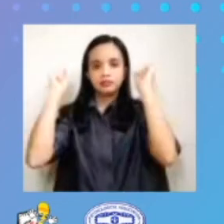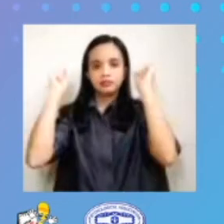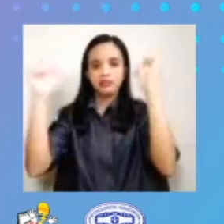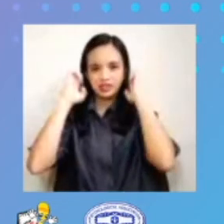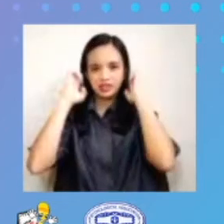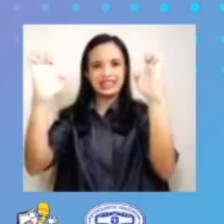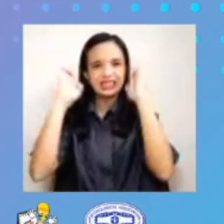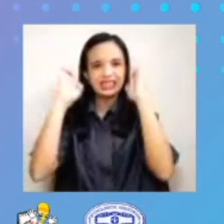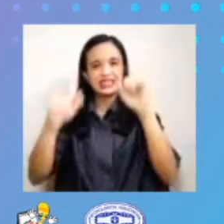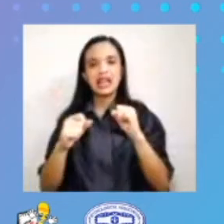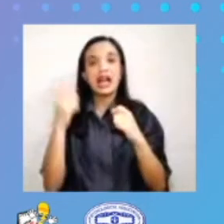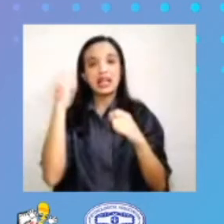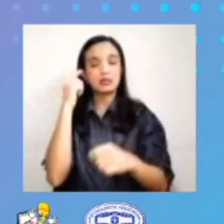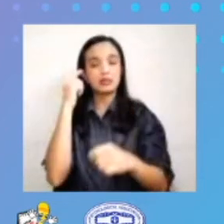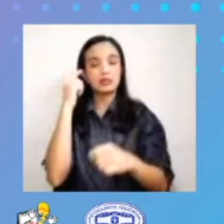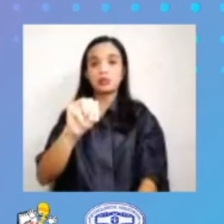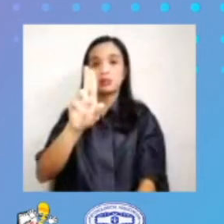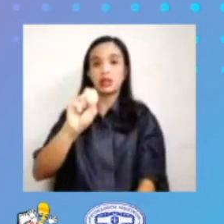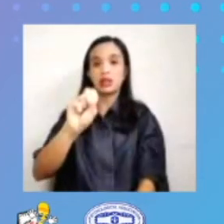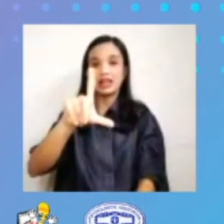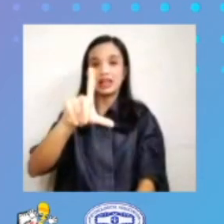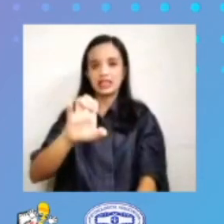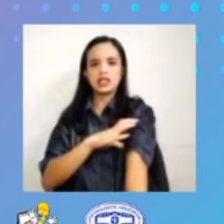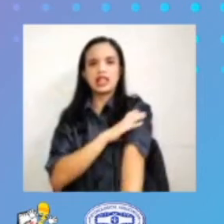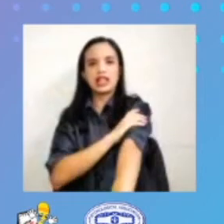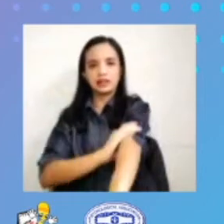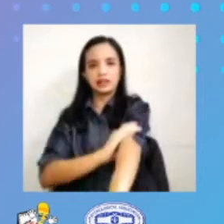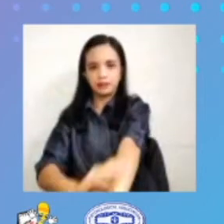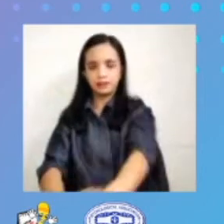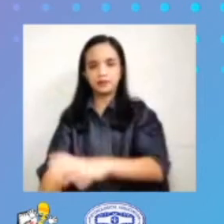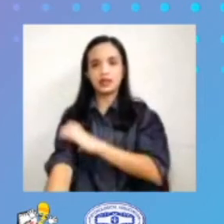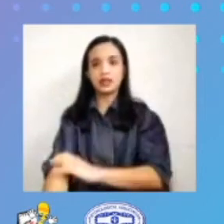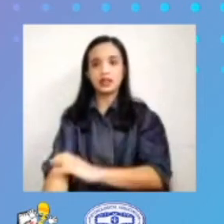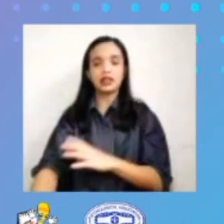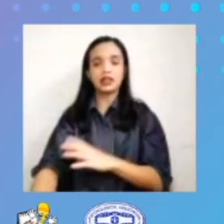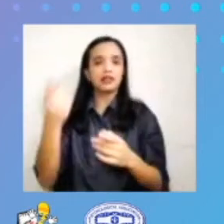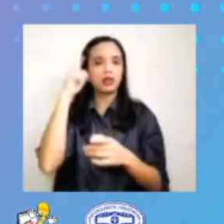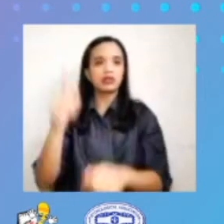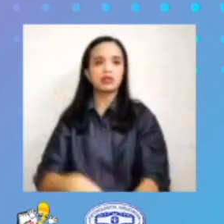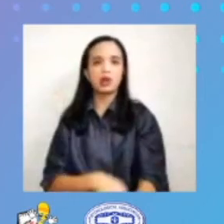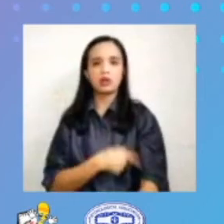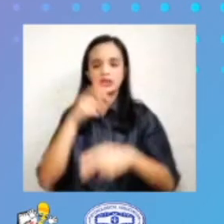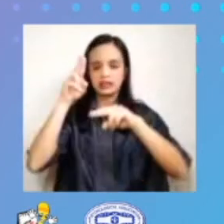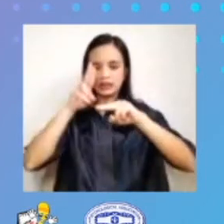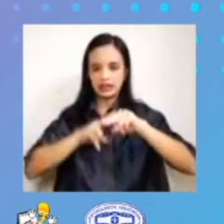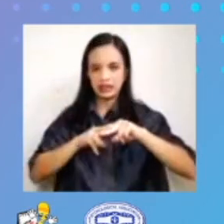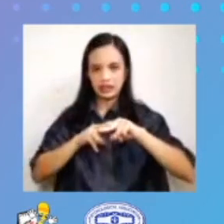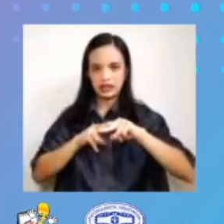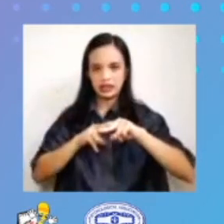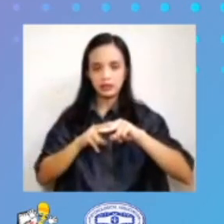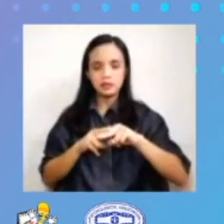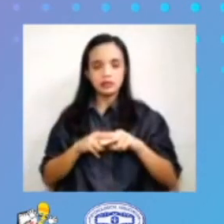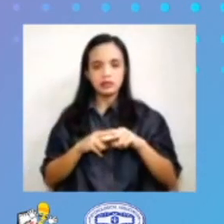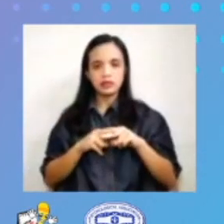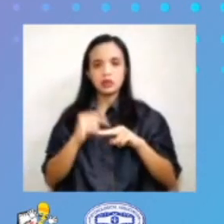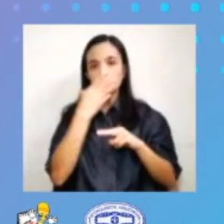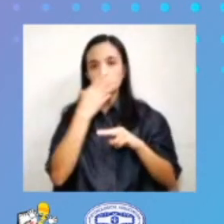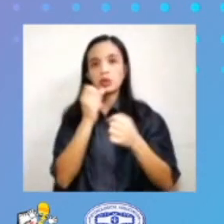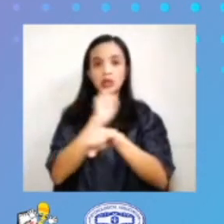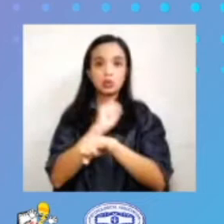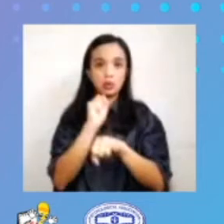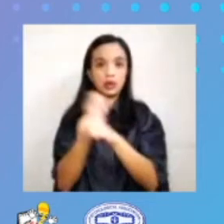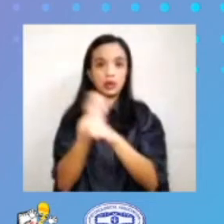niya, she would get her own yoga and then she would say, I'll join you. I'm going to do exercise also. Oh, 4 years so old? So meron siyang ganong thinking. Yeah, at 4 years